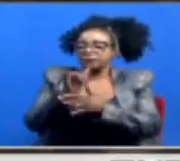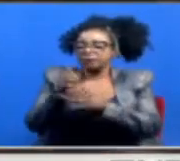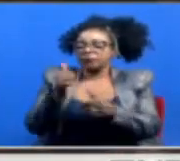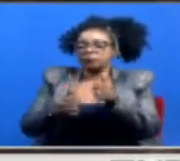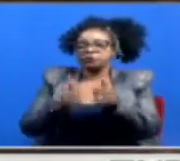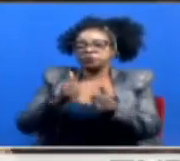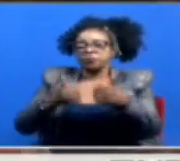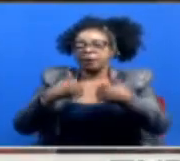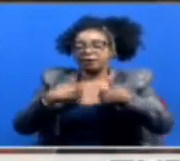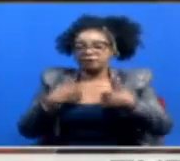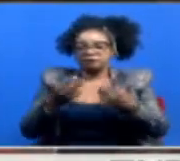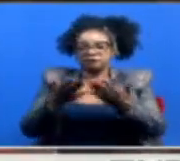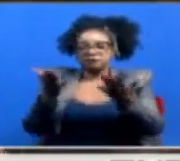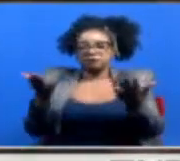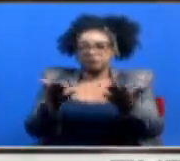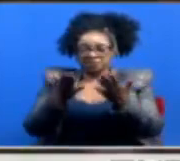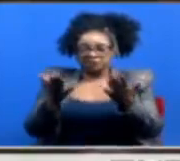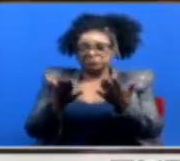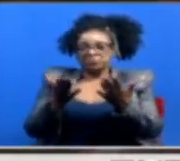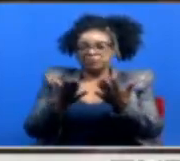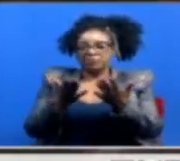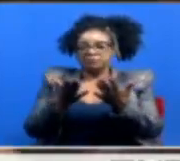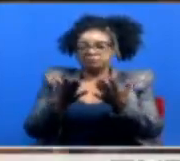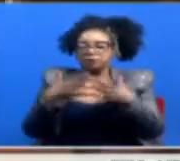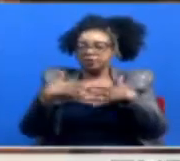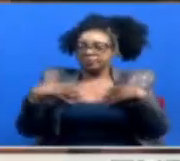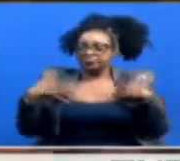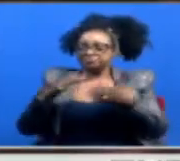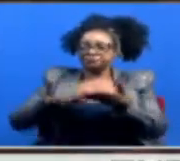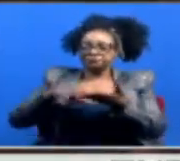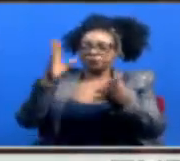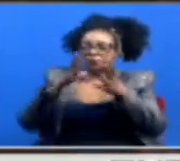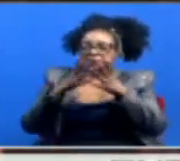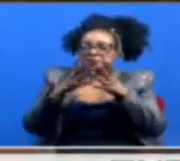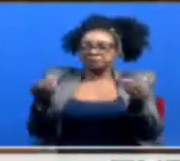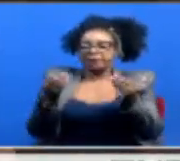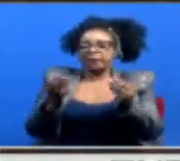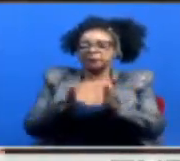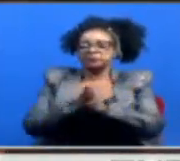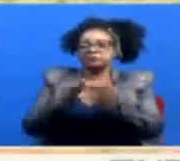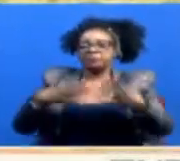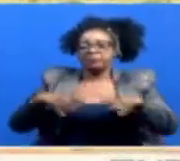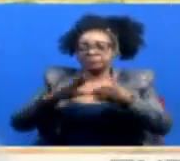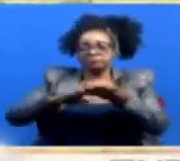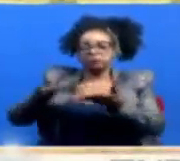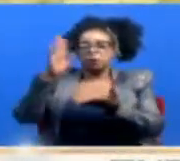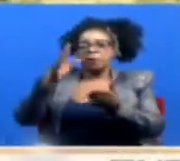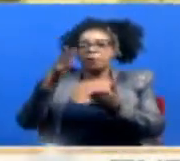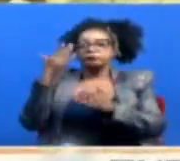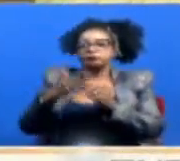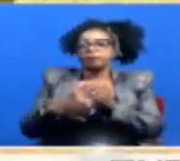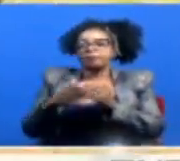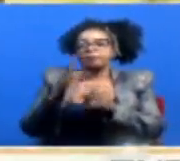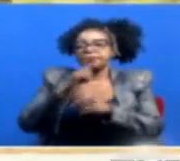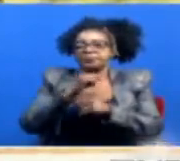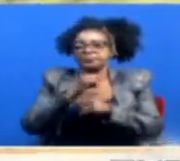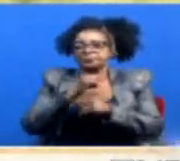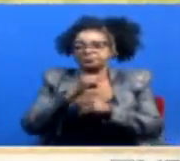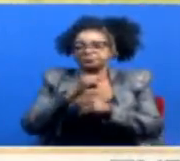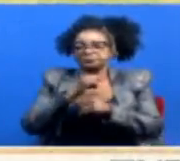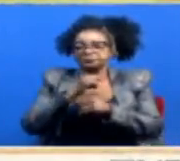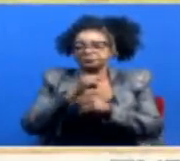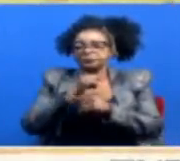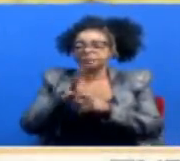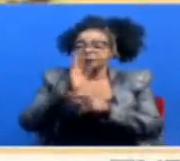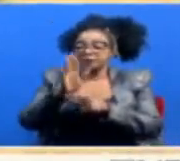tumeingia hapa ya kupoteza mifugo wengi na mauaji ya watu wengi tumeikomesha. The cabinet secretary warned the reservists